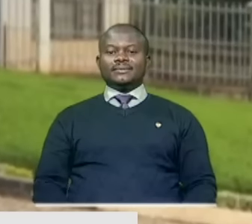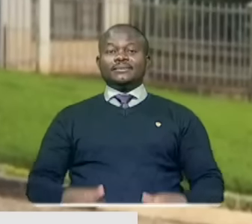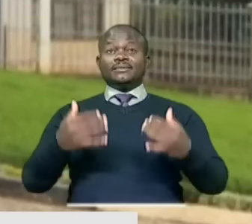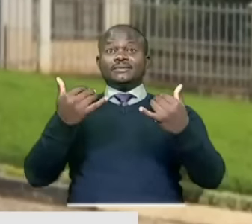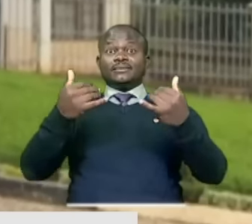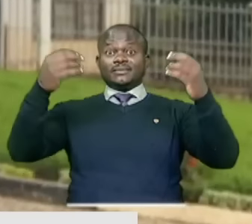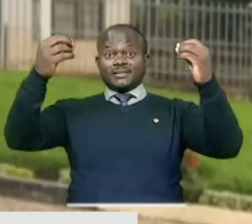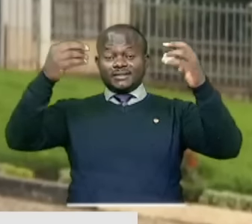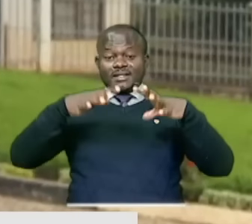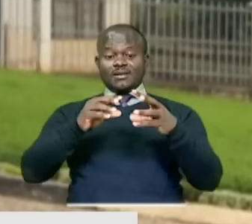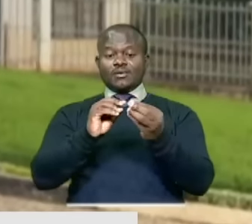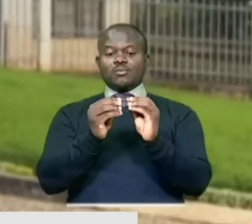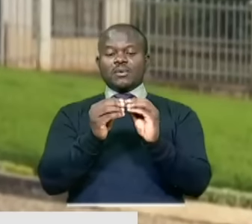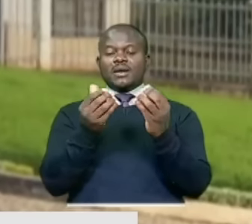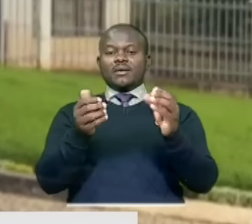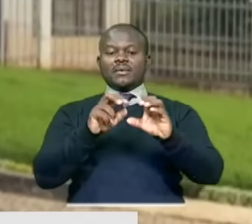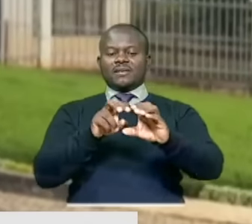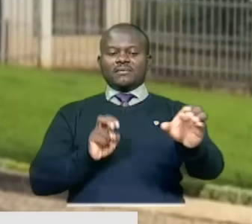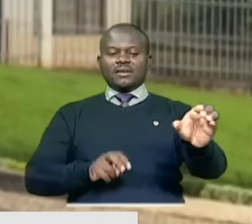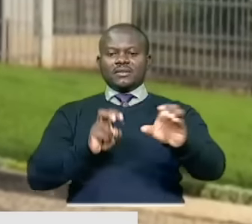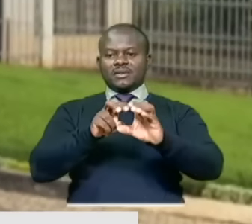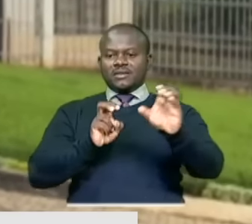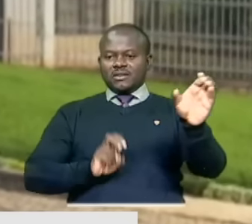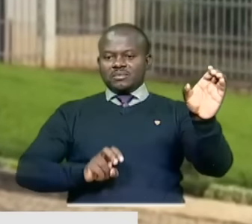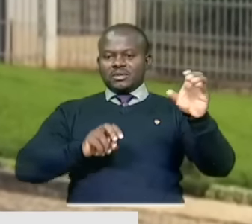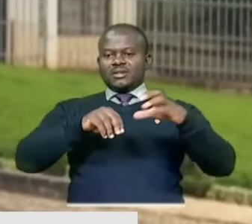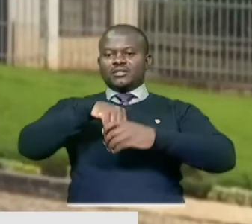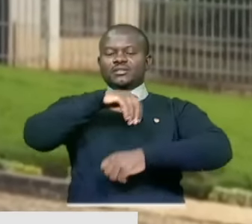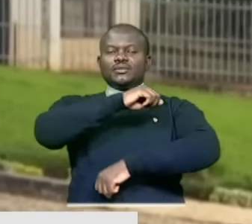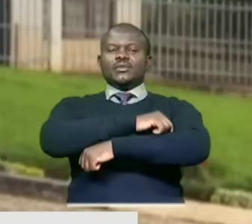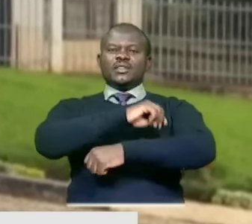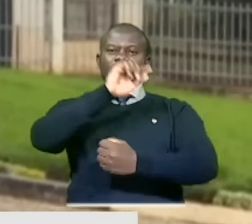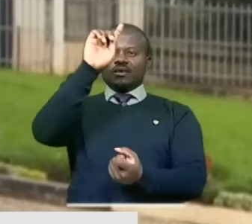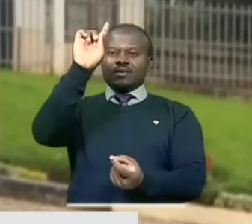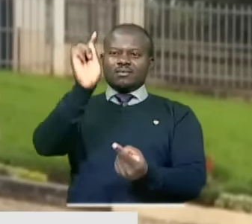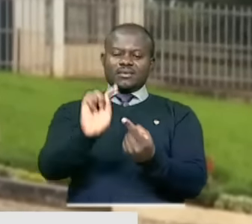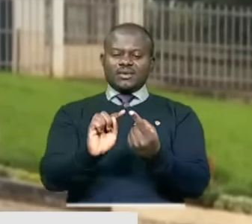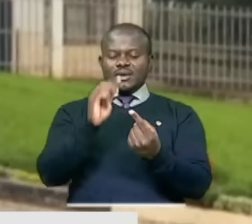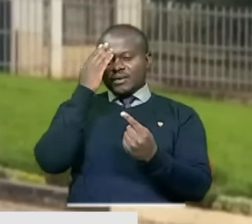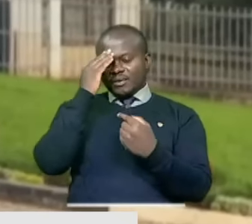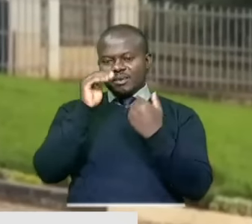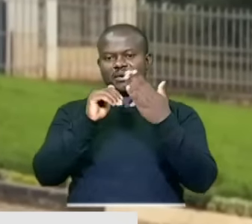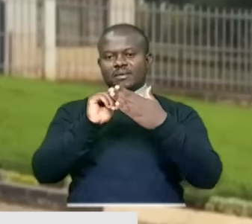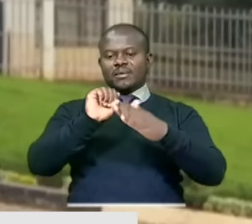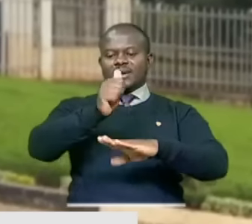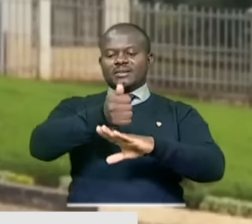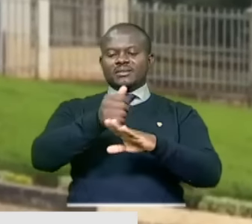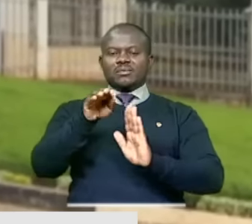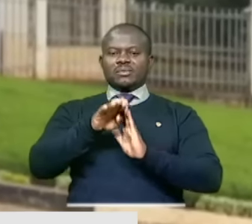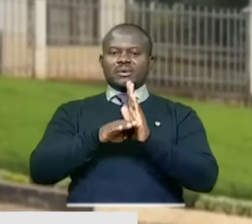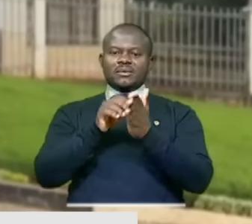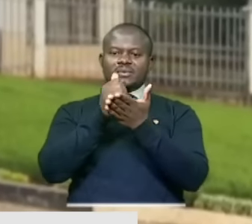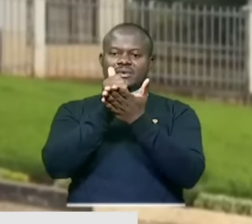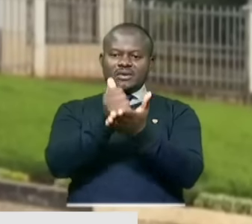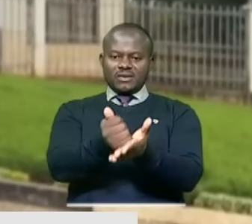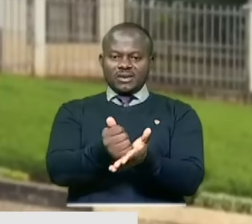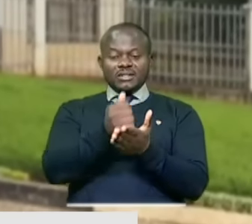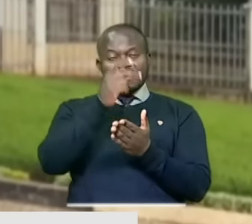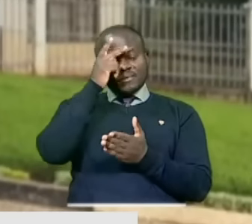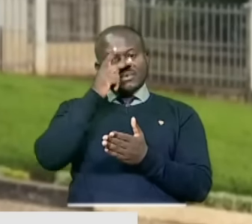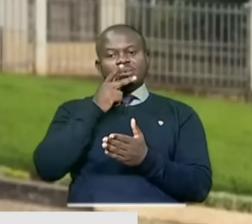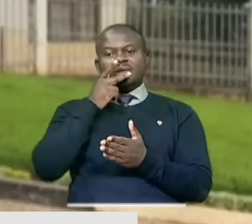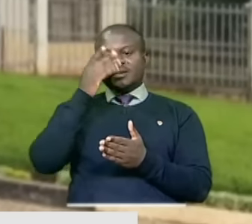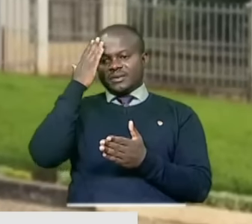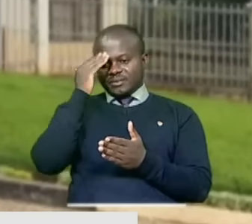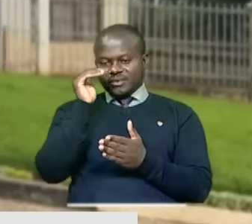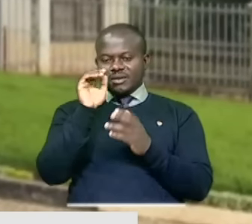umubare w'abana batishuri waragabanutse kubera ko hagiyeho gahunda yo gufasha umubyeyi kugira